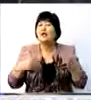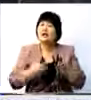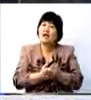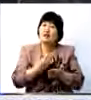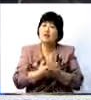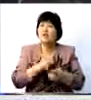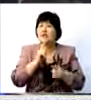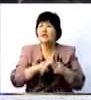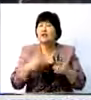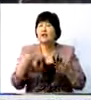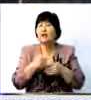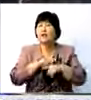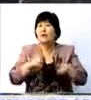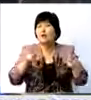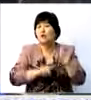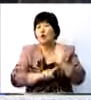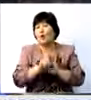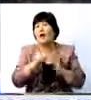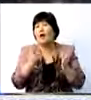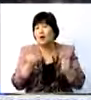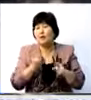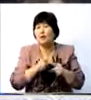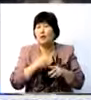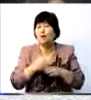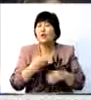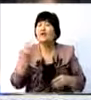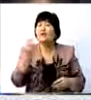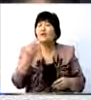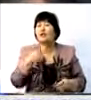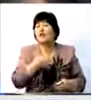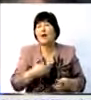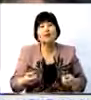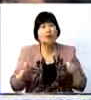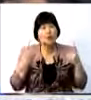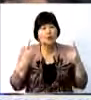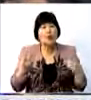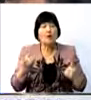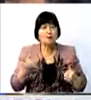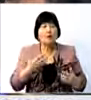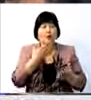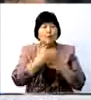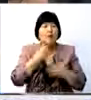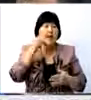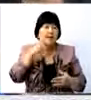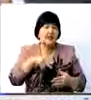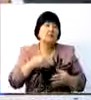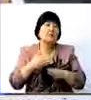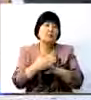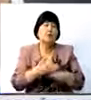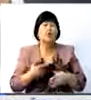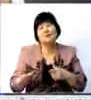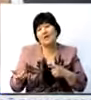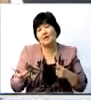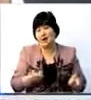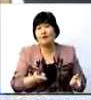қатар жедел ақпарат таратуды қолға алу керек. Әлбетте, ол үшін саланы цифрландырудың маңызы зор. Бұл ретте біз өз тәжірибемізбен бөлісуге дайынбыз.